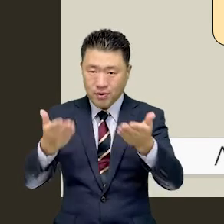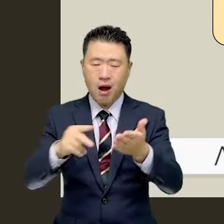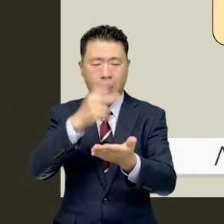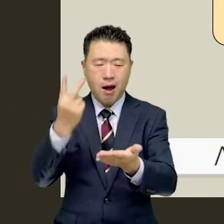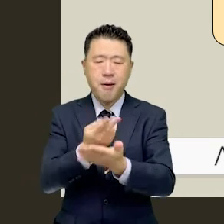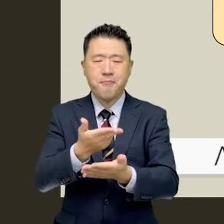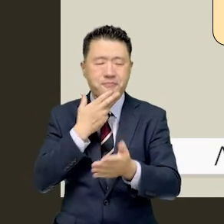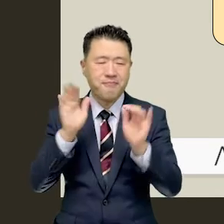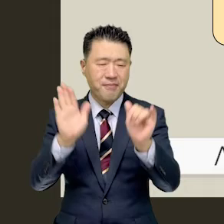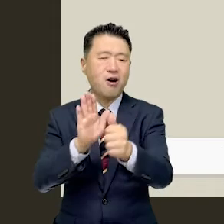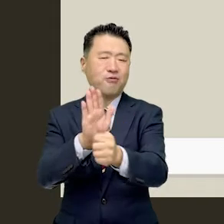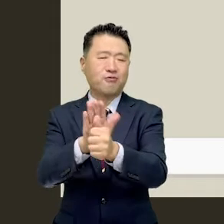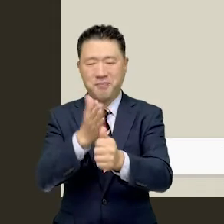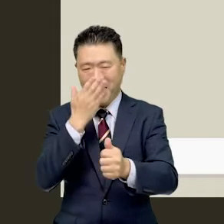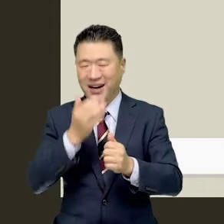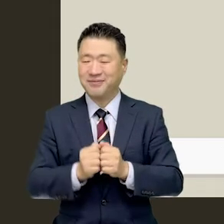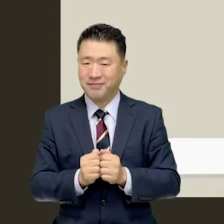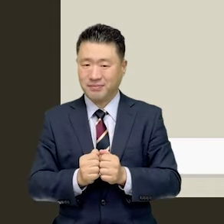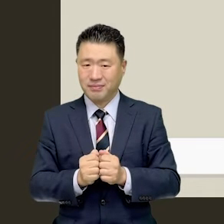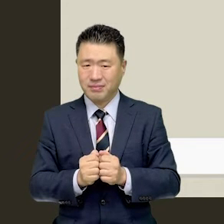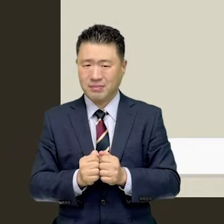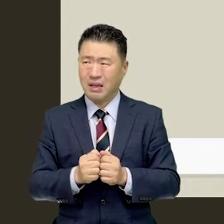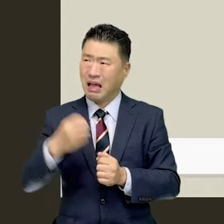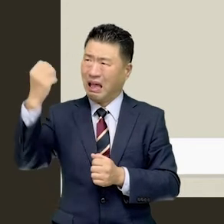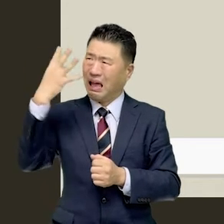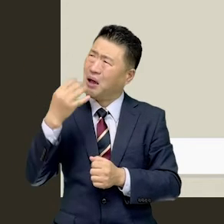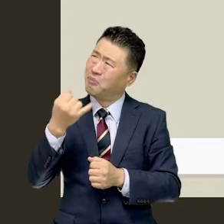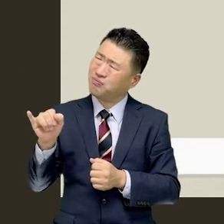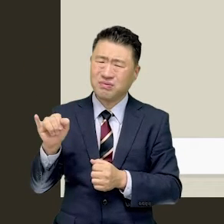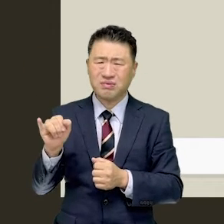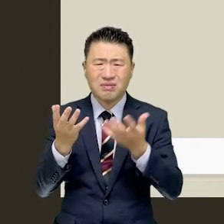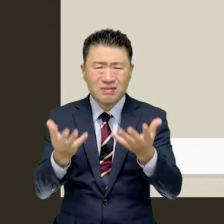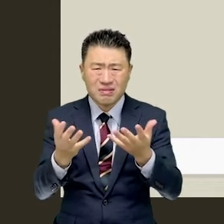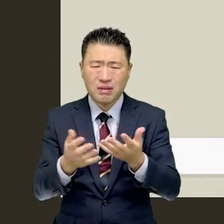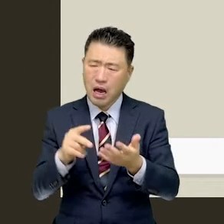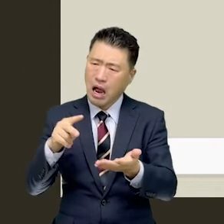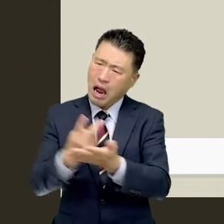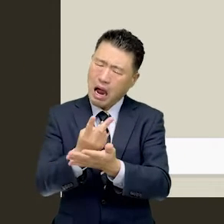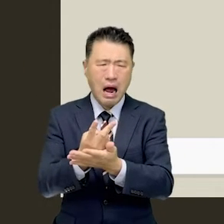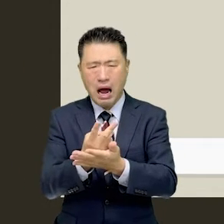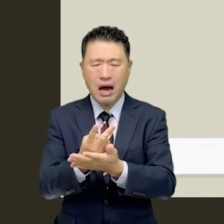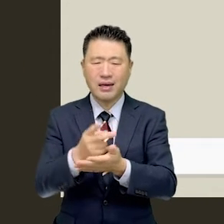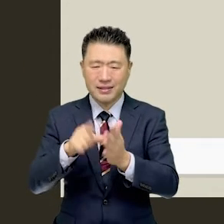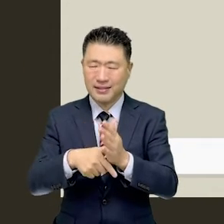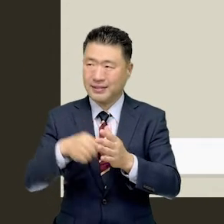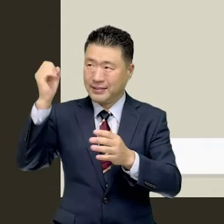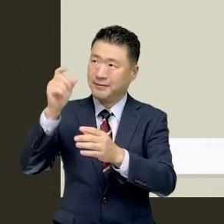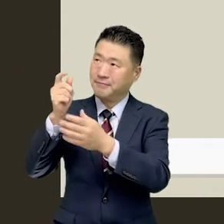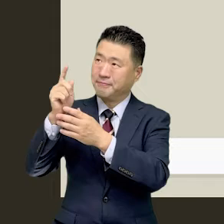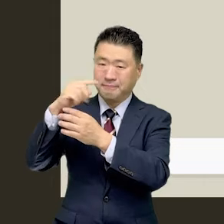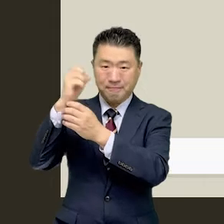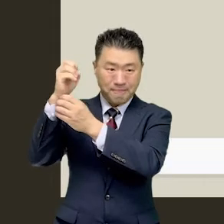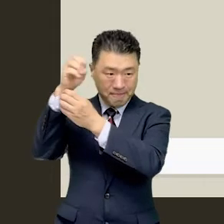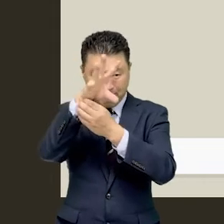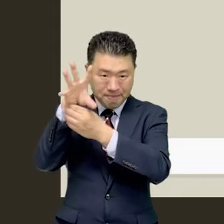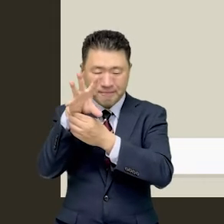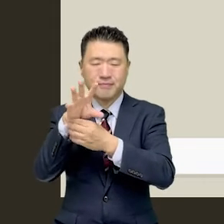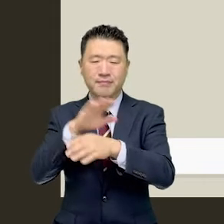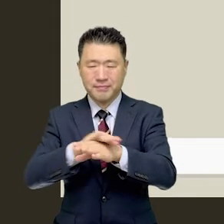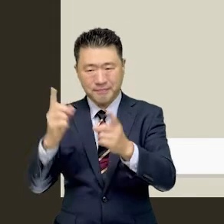예방합니다. 불량한 조명으로 인한 넘어짐의 위험이 있는 경우 조명의 밝기와 위치를